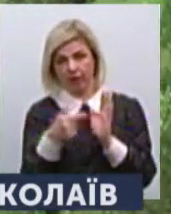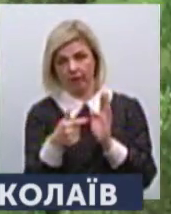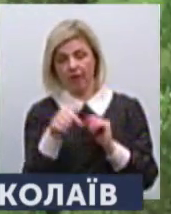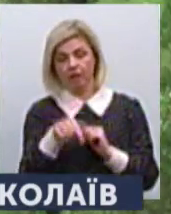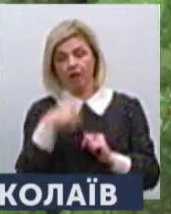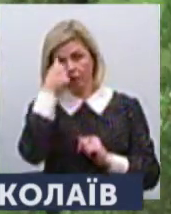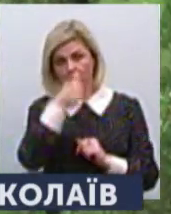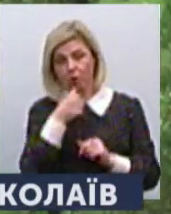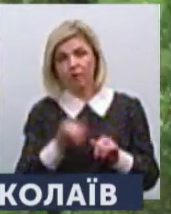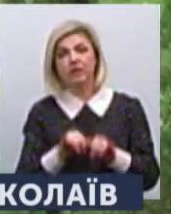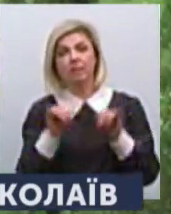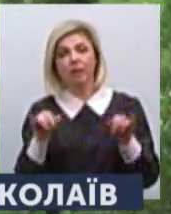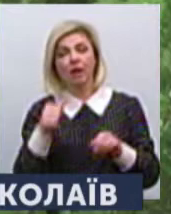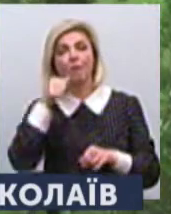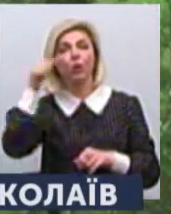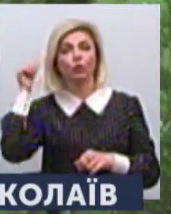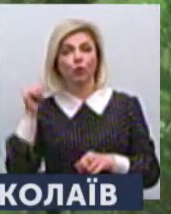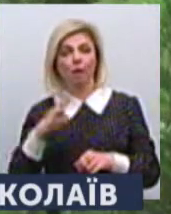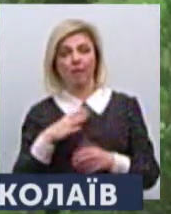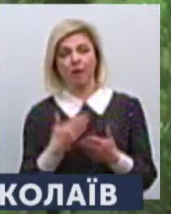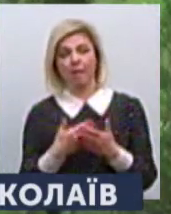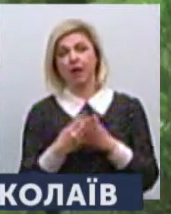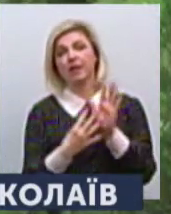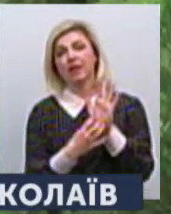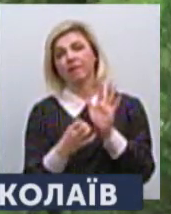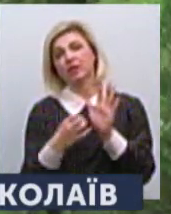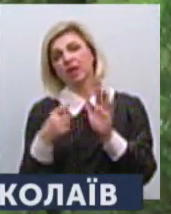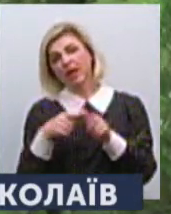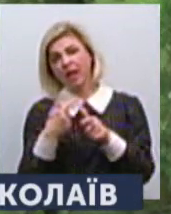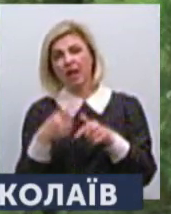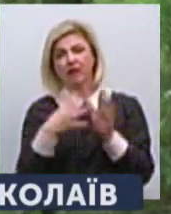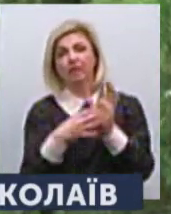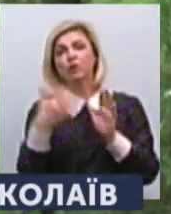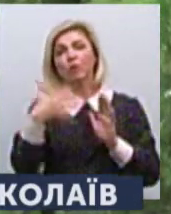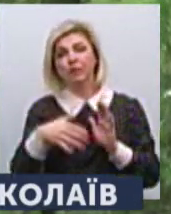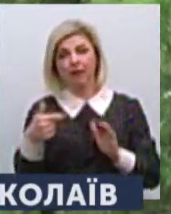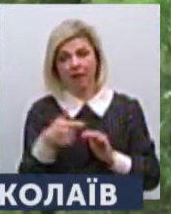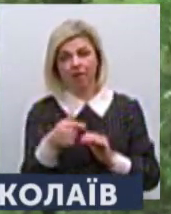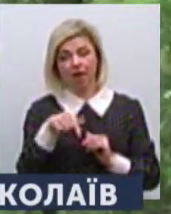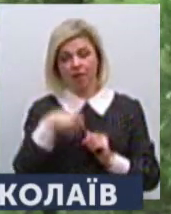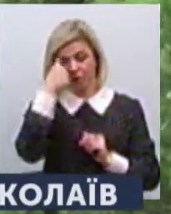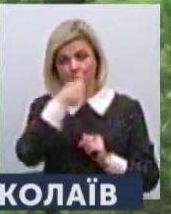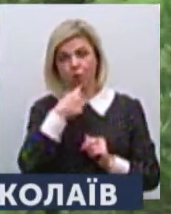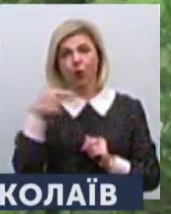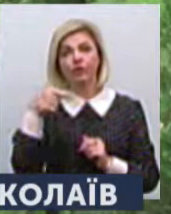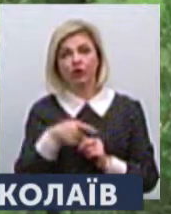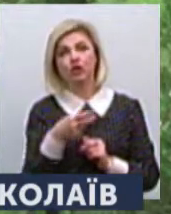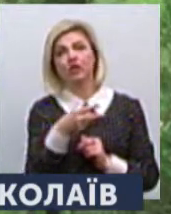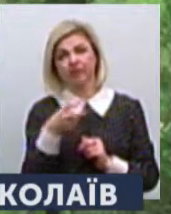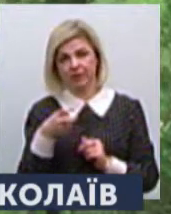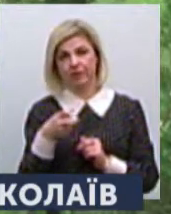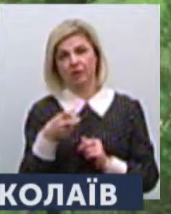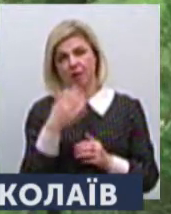у нас збільшилась, в минулих роках вона була десь у нас 900 чи 950 гривень, а в цьому 1200, це більше підняв,